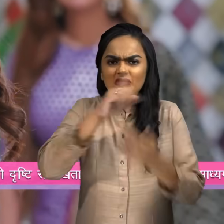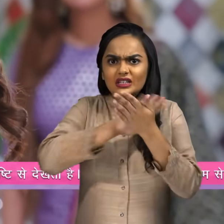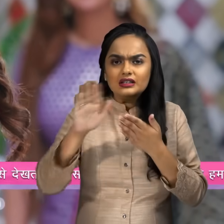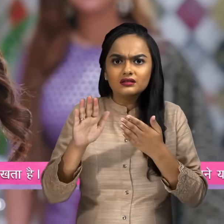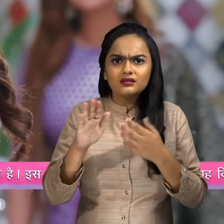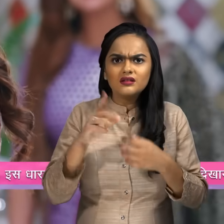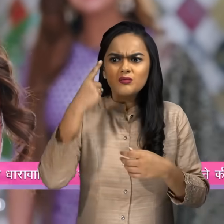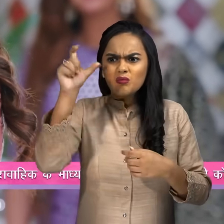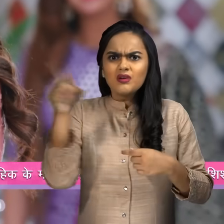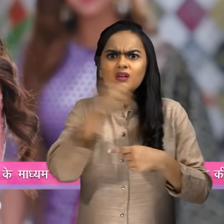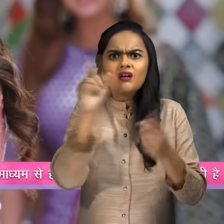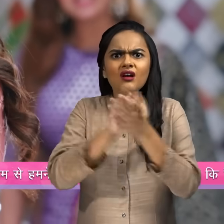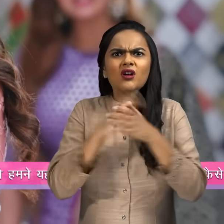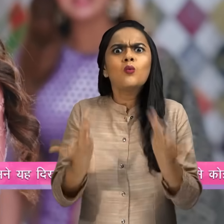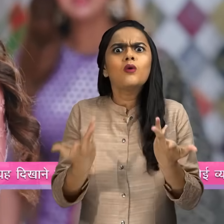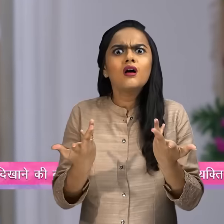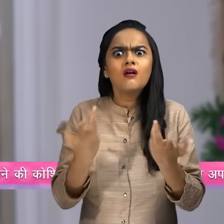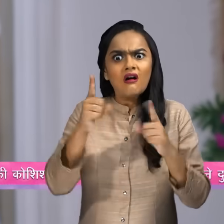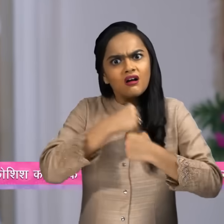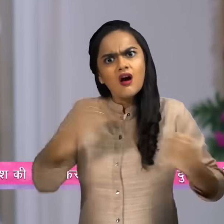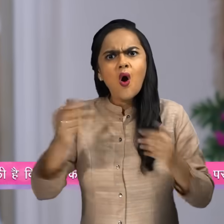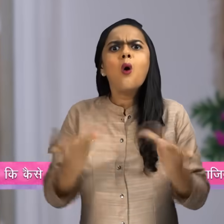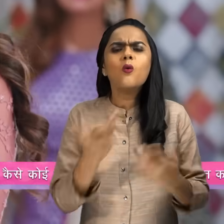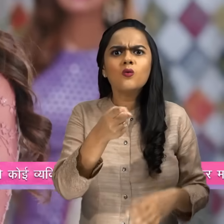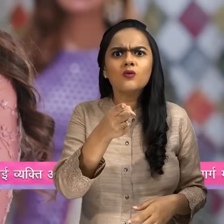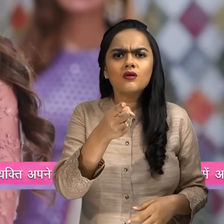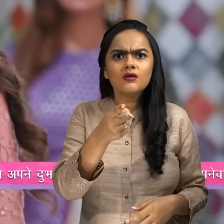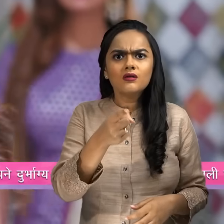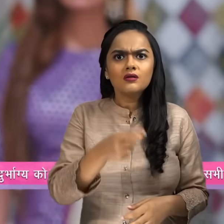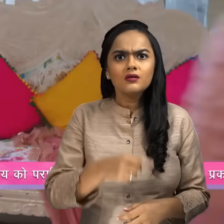हीर, उस लड़के से तूने दोस्ती कैसे कर ली? तेरी हिम्मत कैसे हुई?